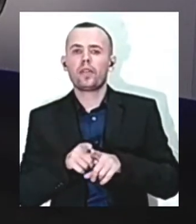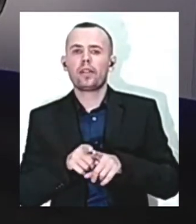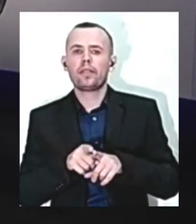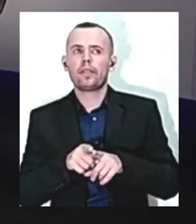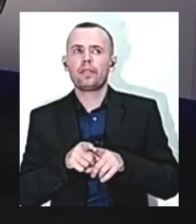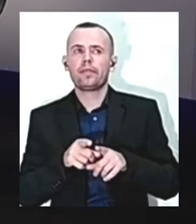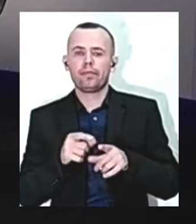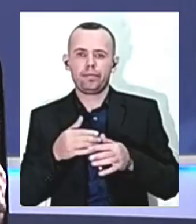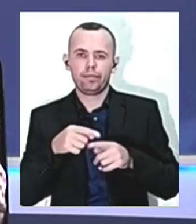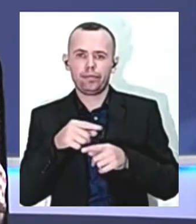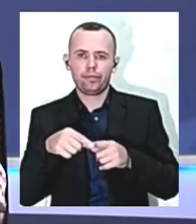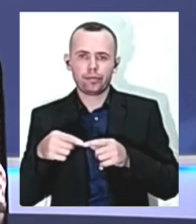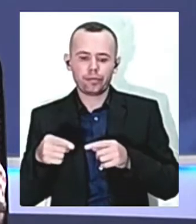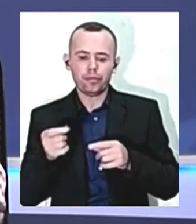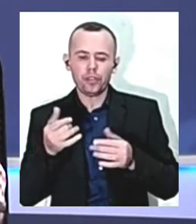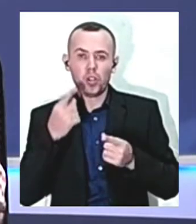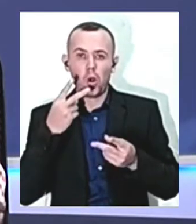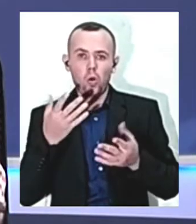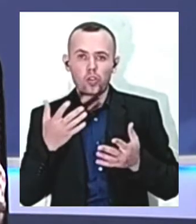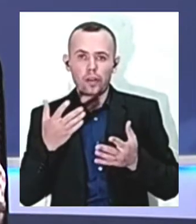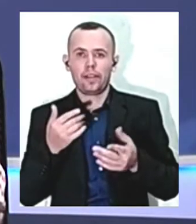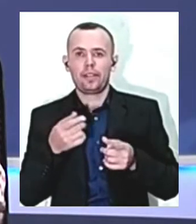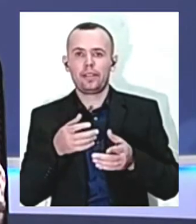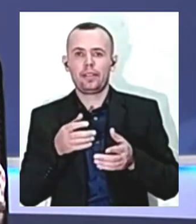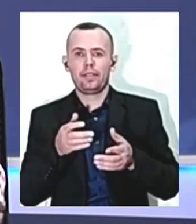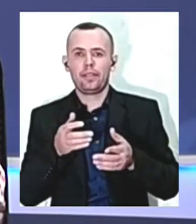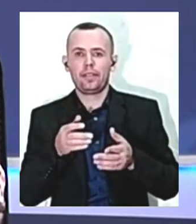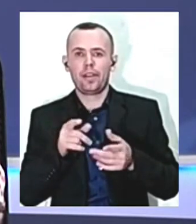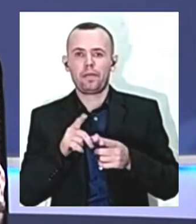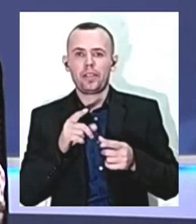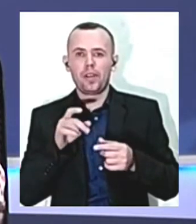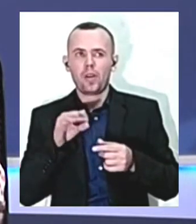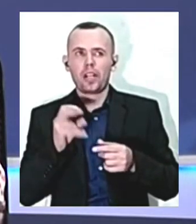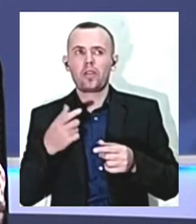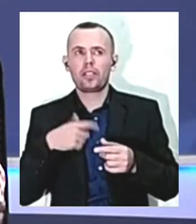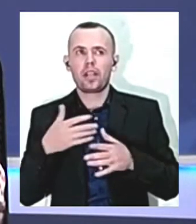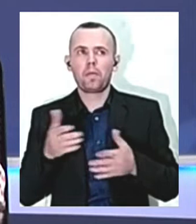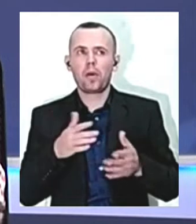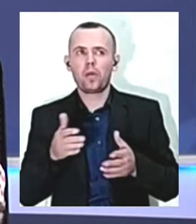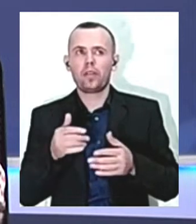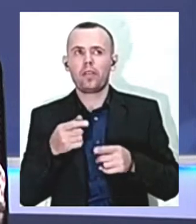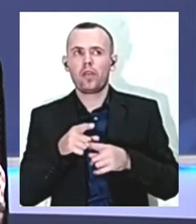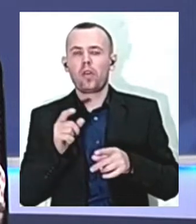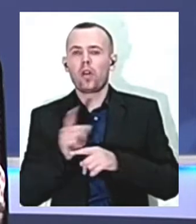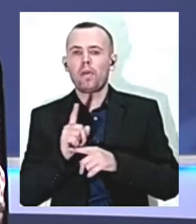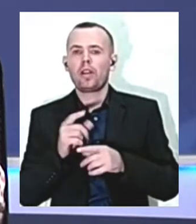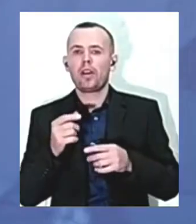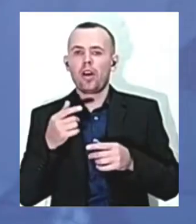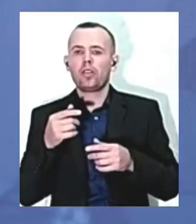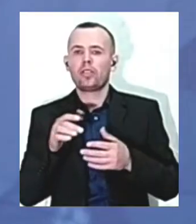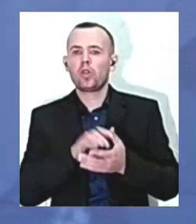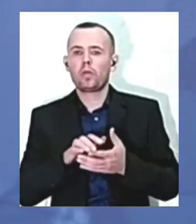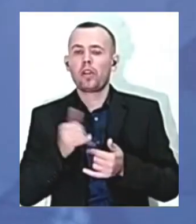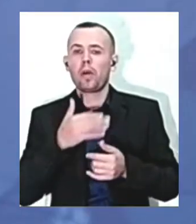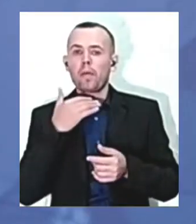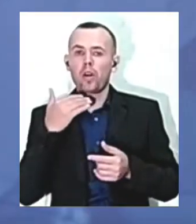якби очевидний дискримінаційна ознака, і цього не мало би бути в нормальному здоровому суспільстві. І багато інших аспектів,